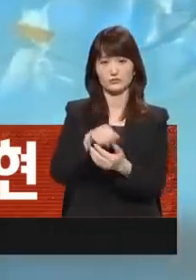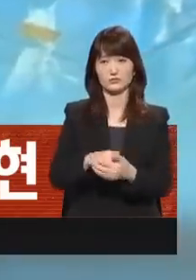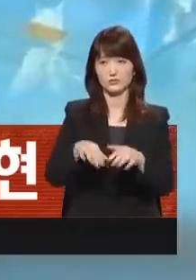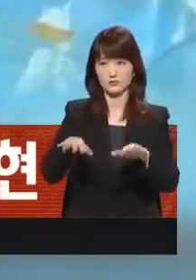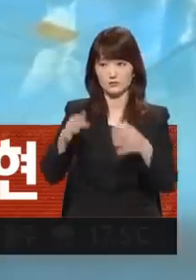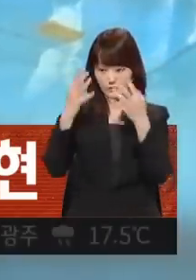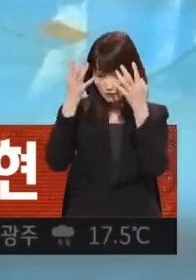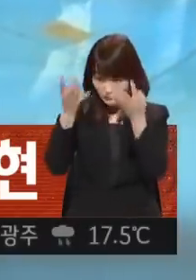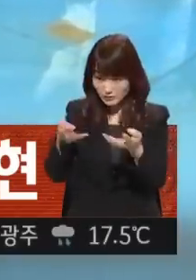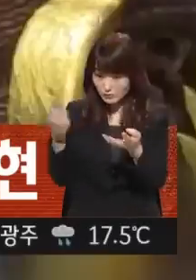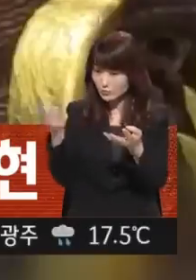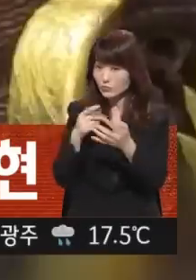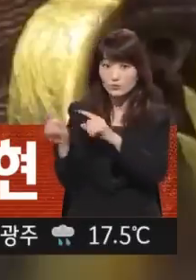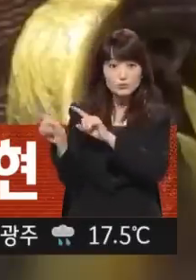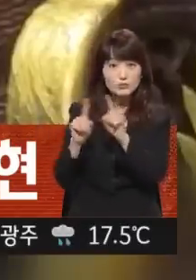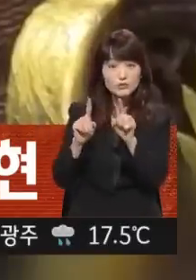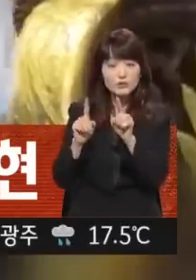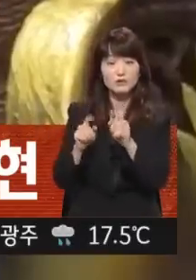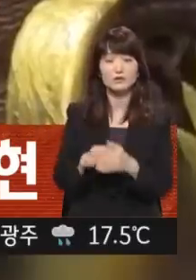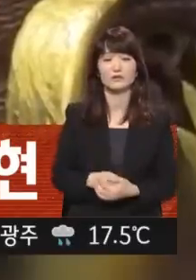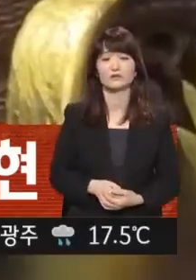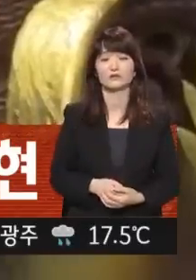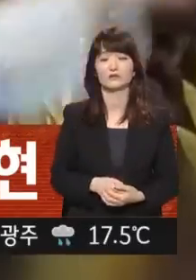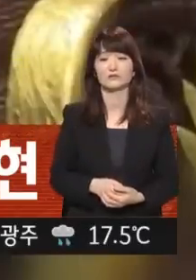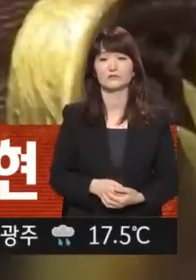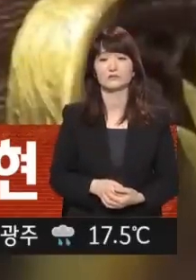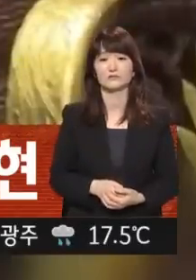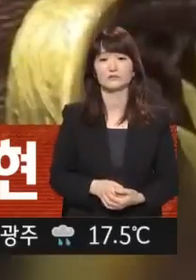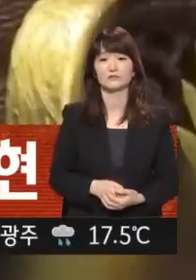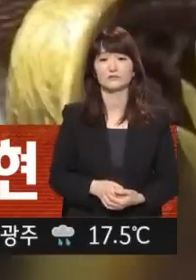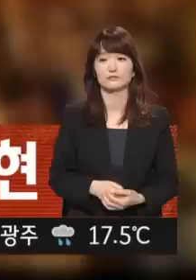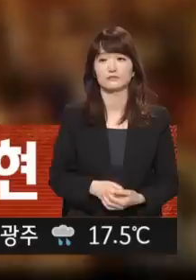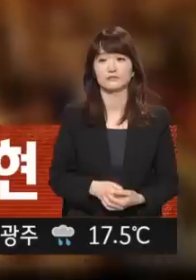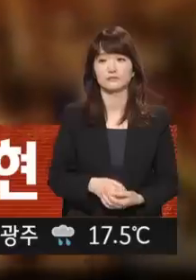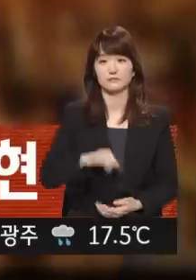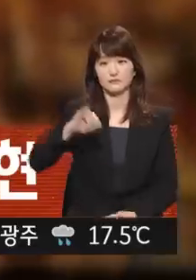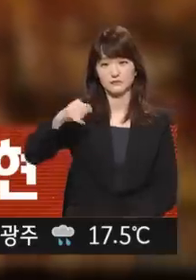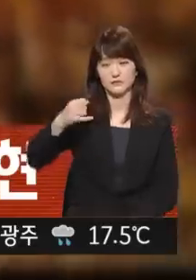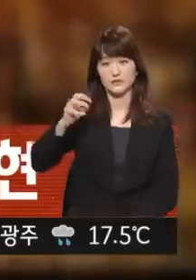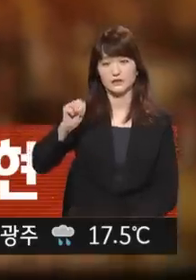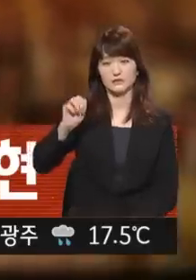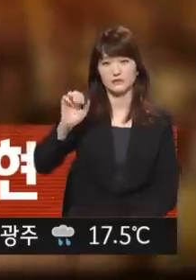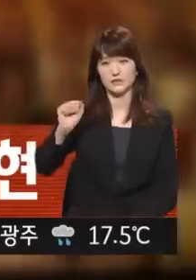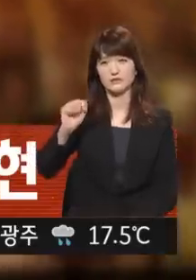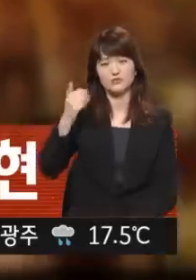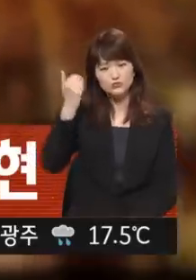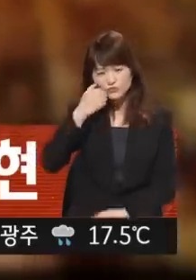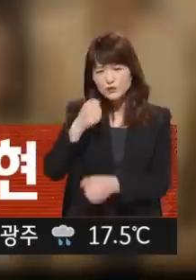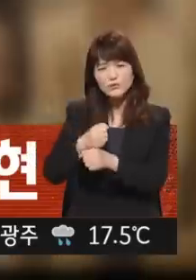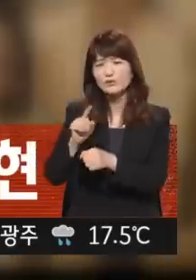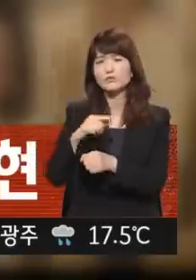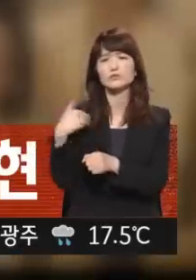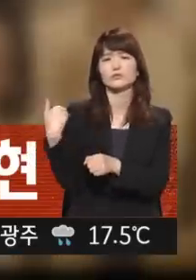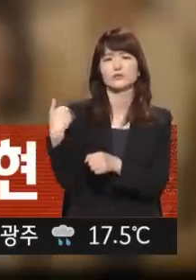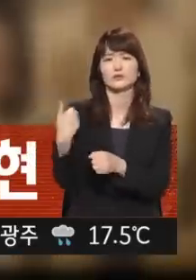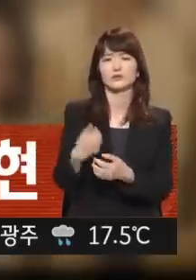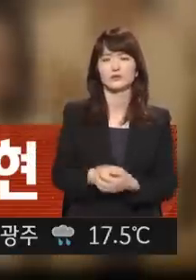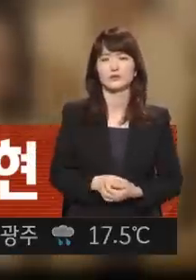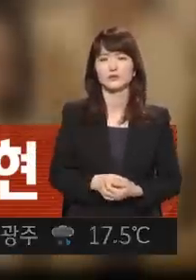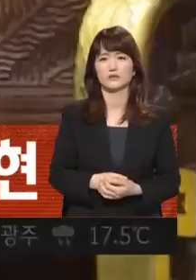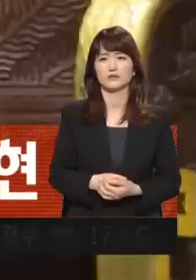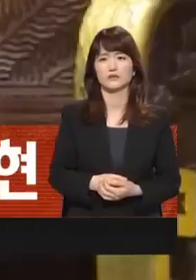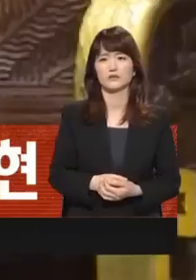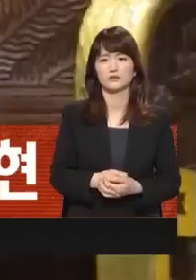좀 나오면 또 부하라는 겁니까 하여튼 그 부분을 뭐 제임스 측에서 누가 만든 건지 어떻게 하는지 몰라도